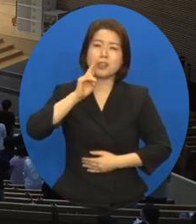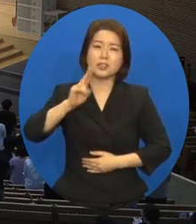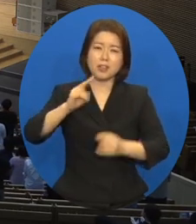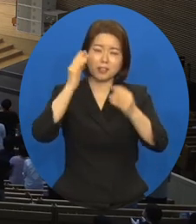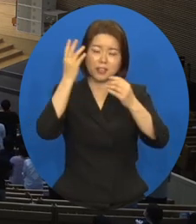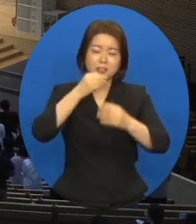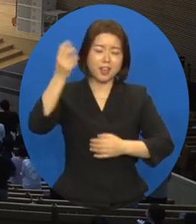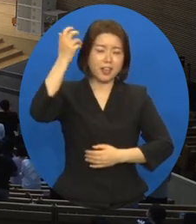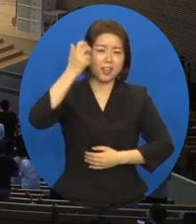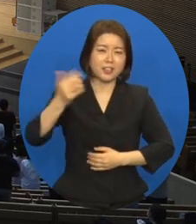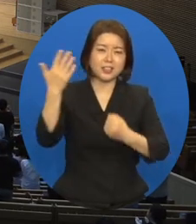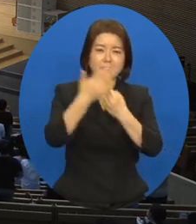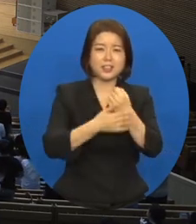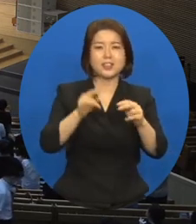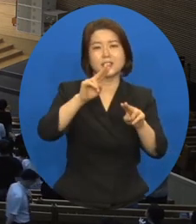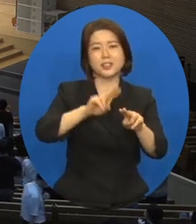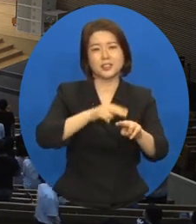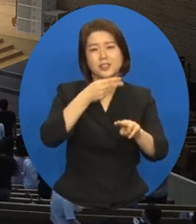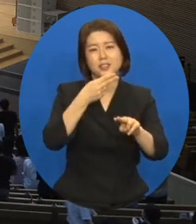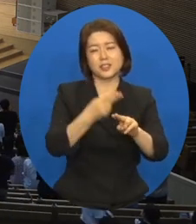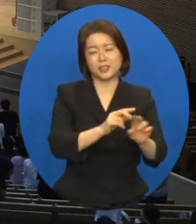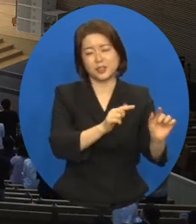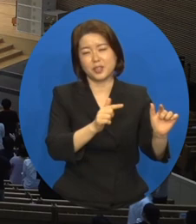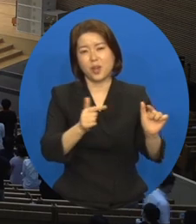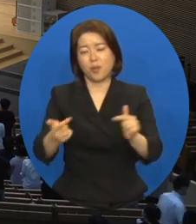주여 성령의 은사들을